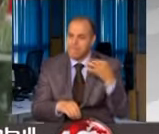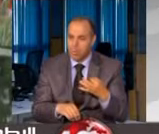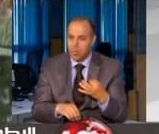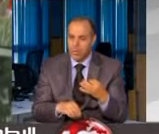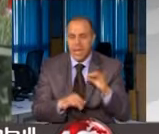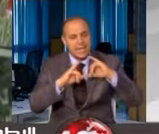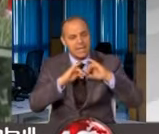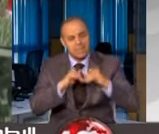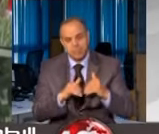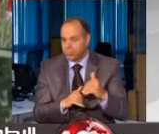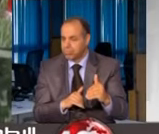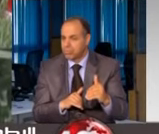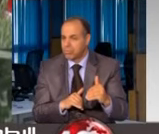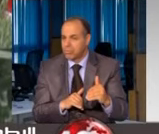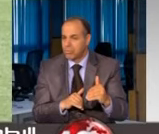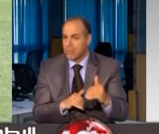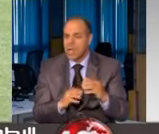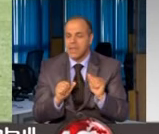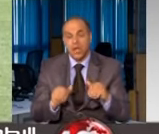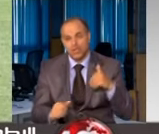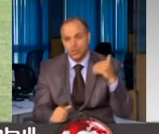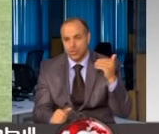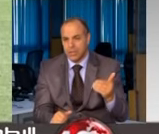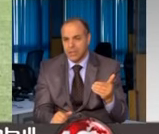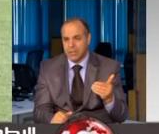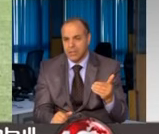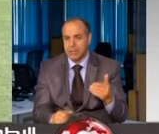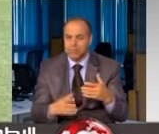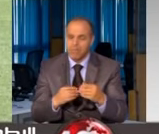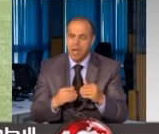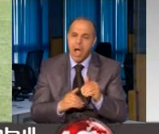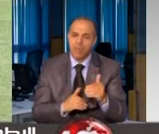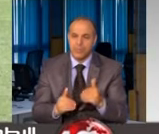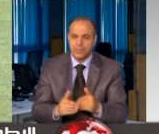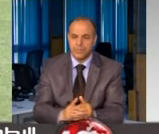الكأس المقرر الثلاثاء القادم بين دينامو وكلوج.